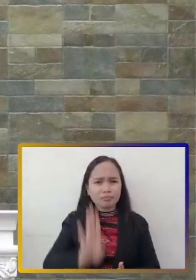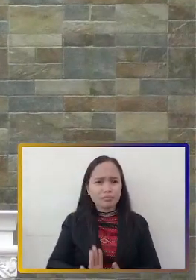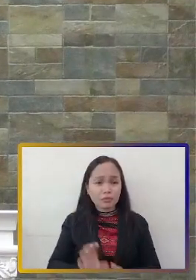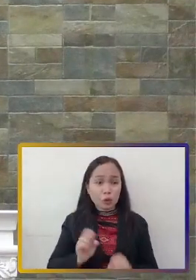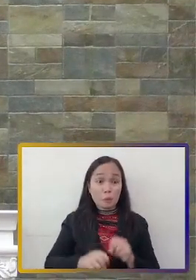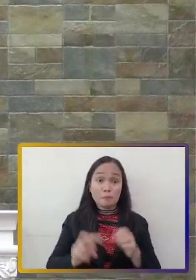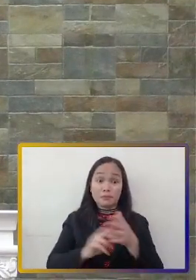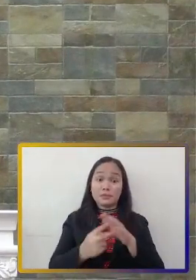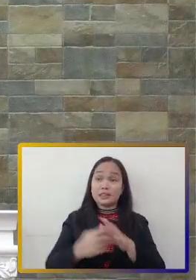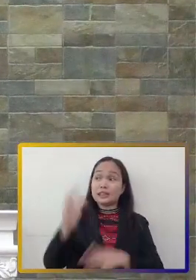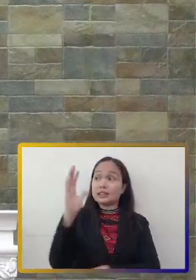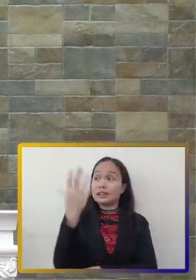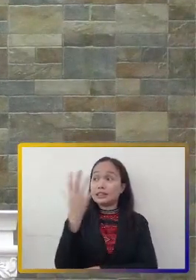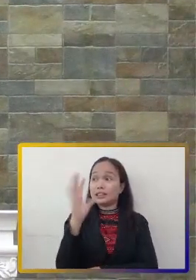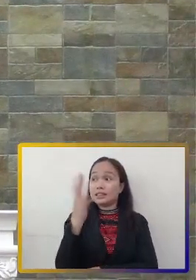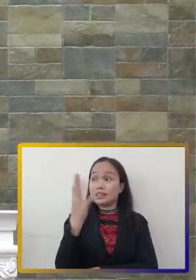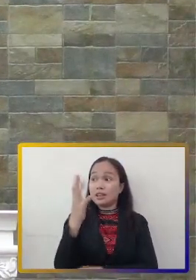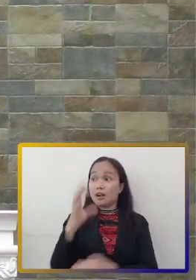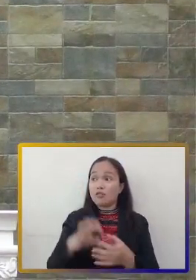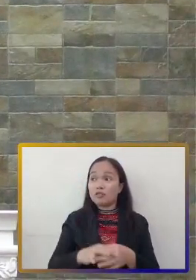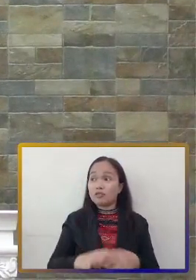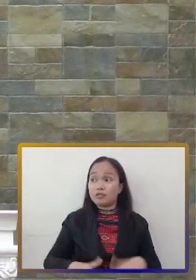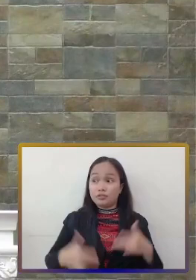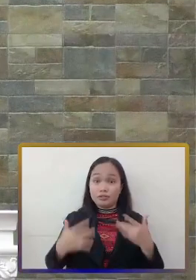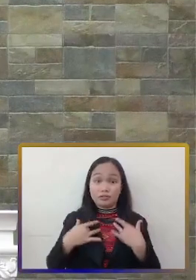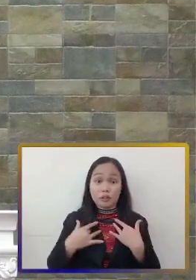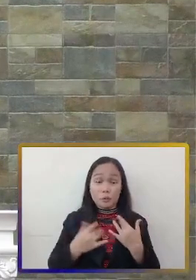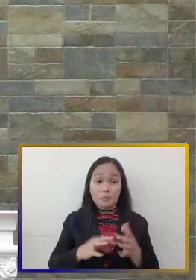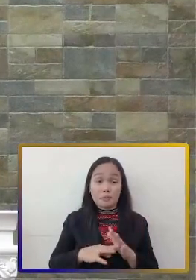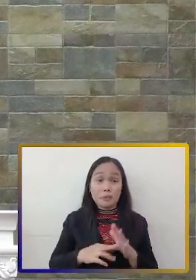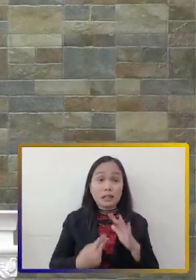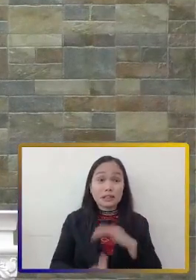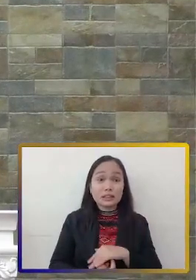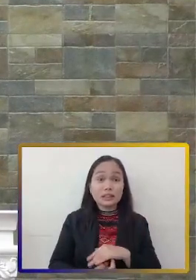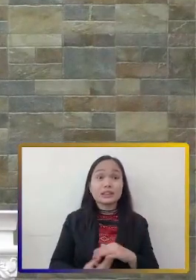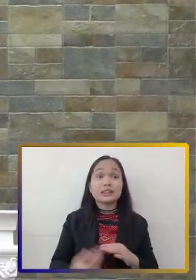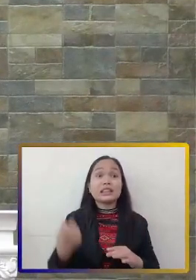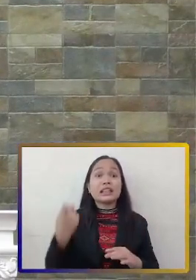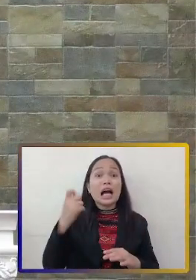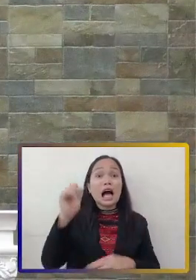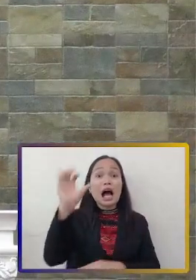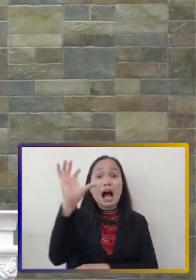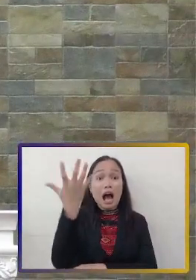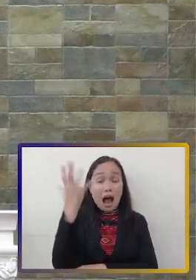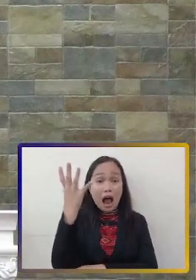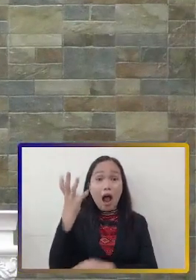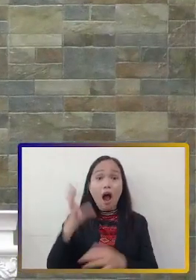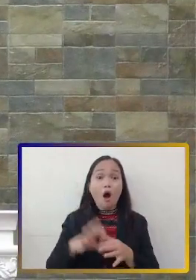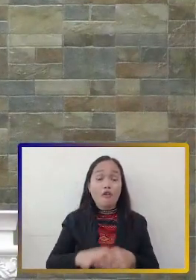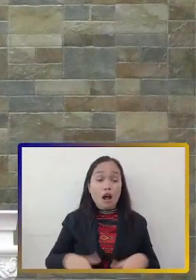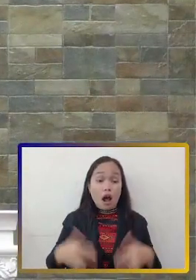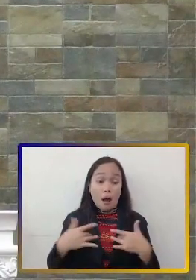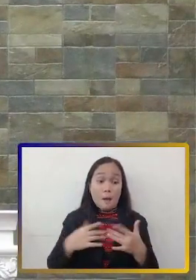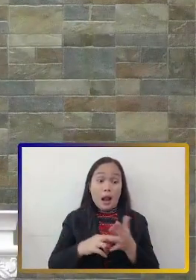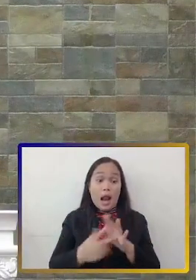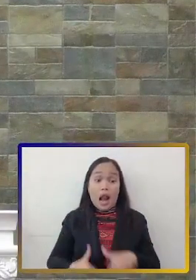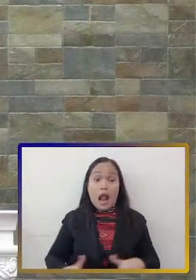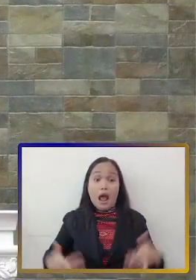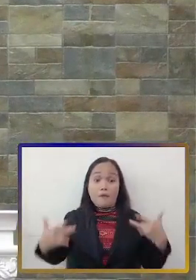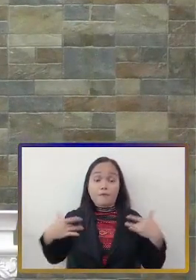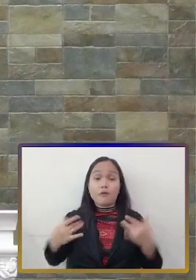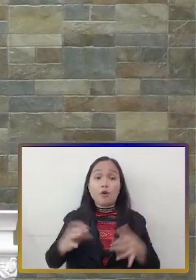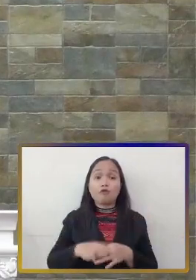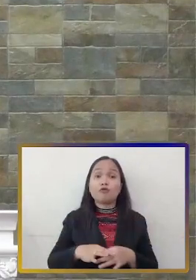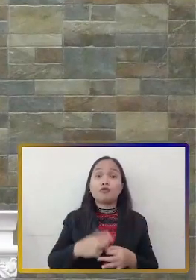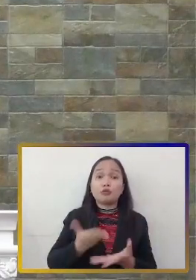of life speaks of the tree of the life or lives of the righteous people. That's the tree of